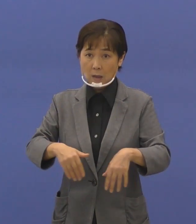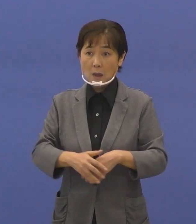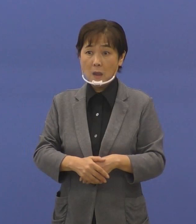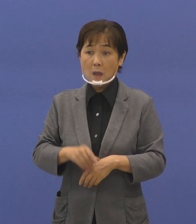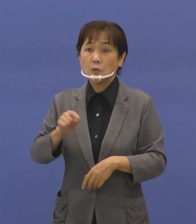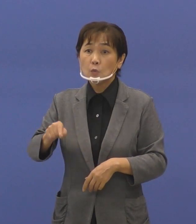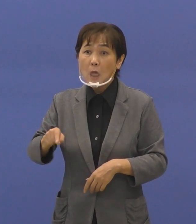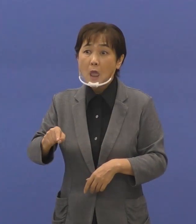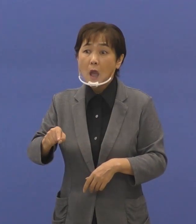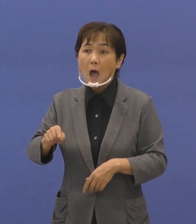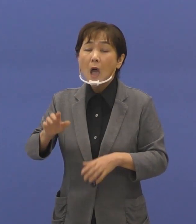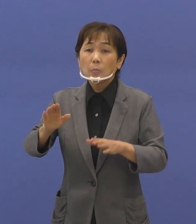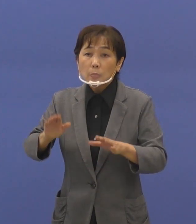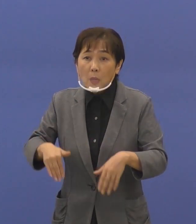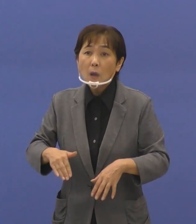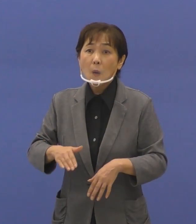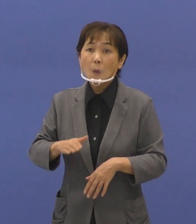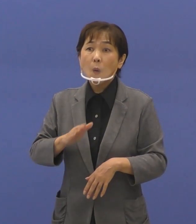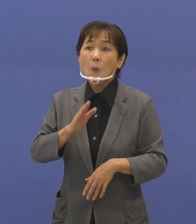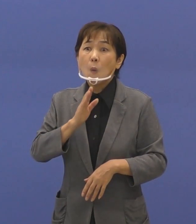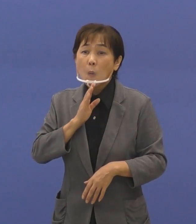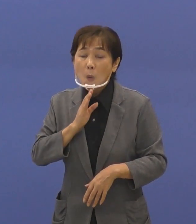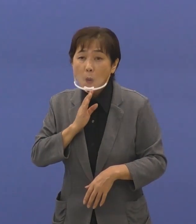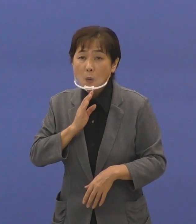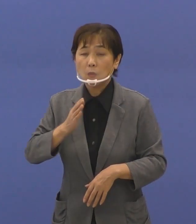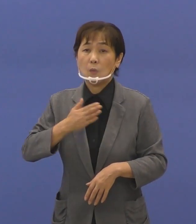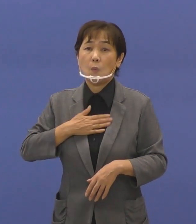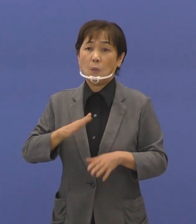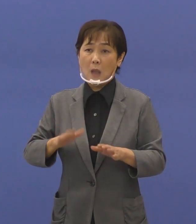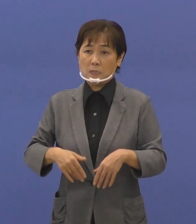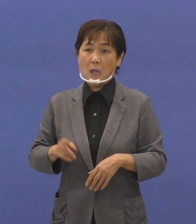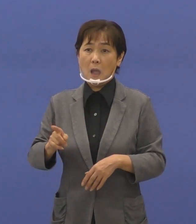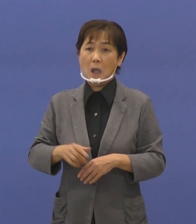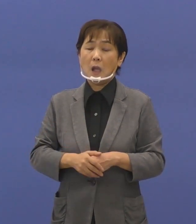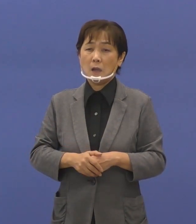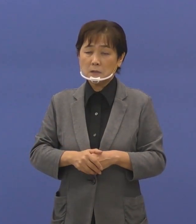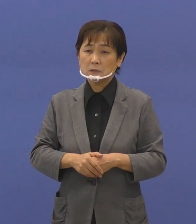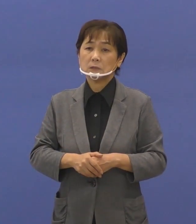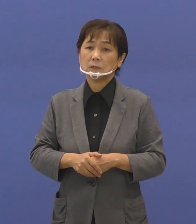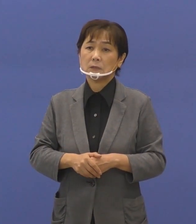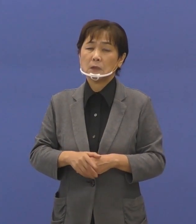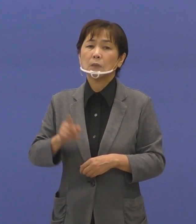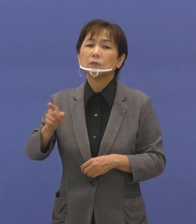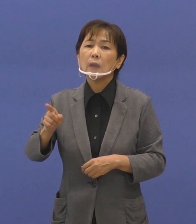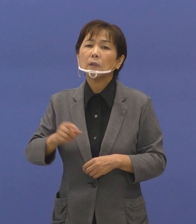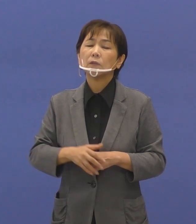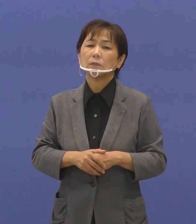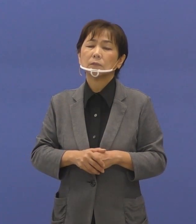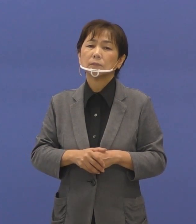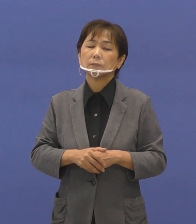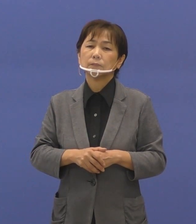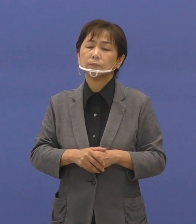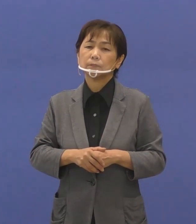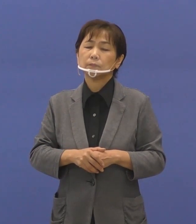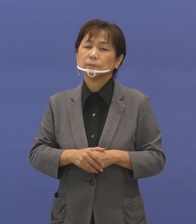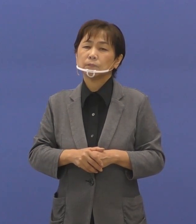ったということが分かってきているわけですから、それらのこの宣伝効果を、広告